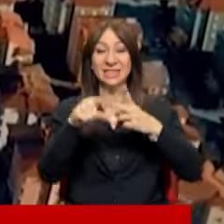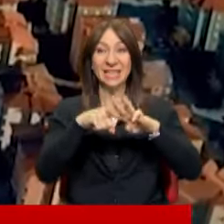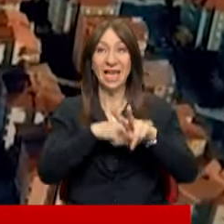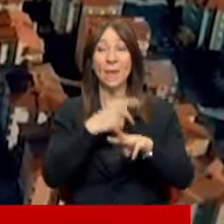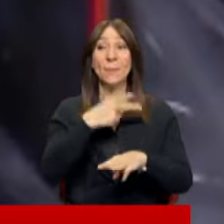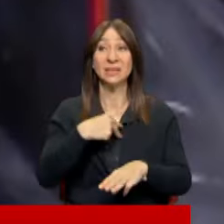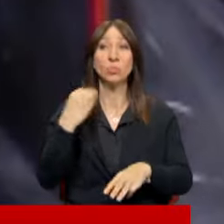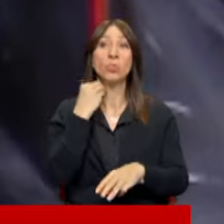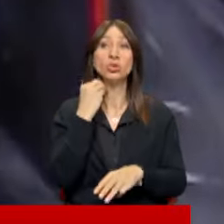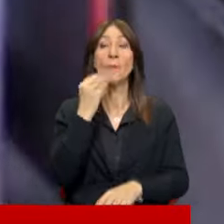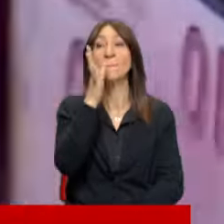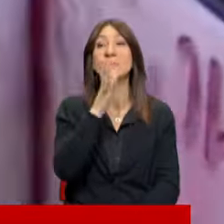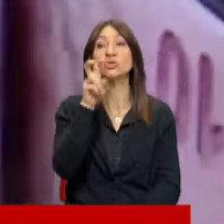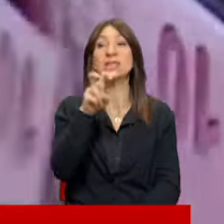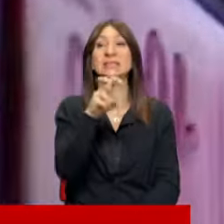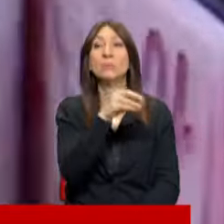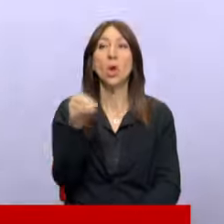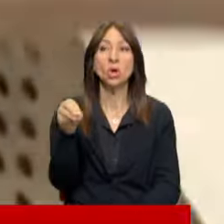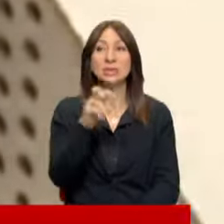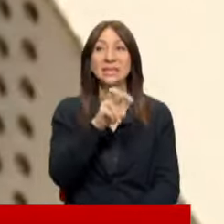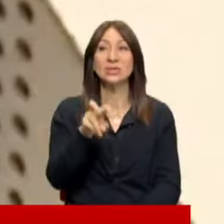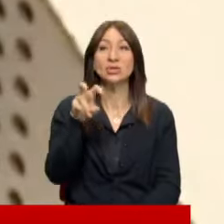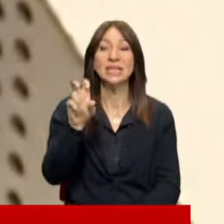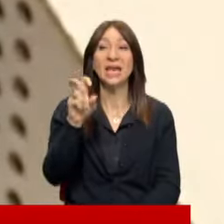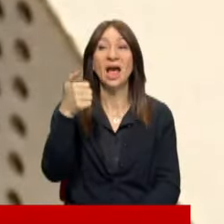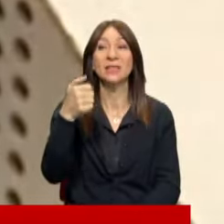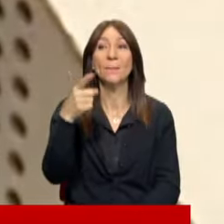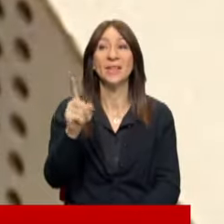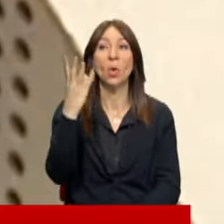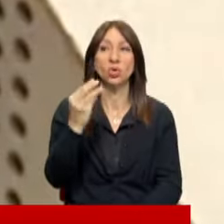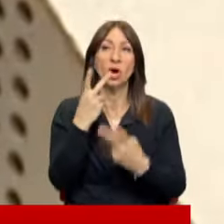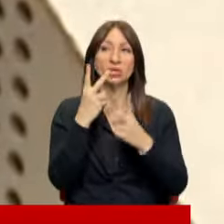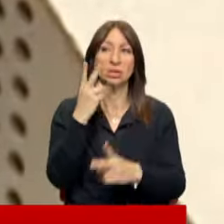Belediyesi'nin borcunun da 508 milyon 886 bin lira olduğu açıklandı.